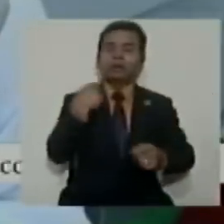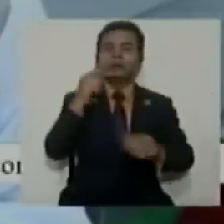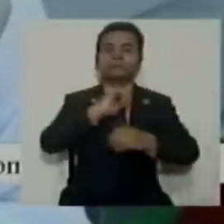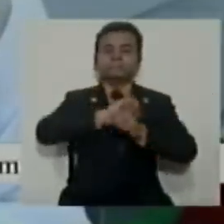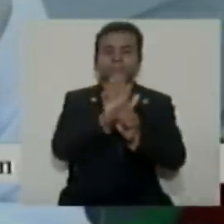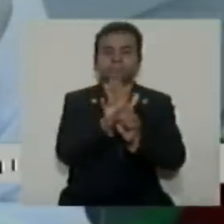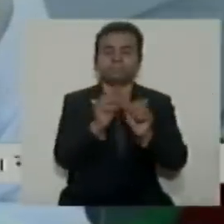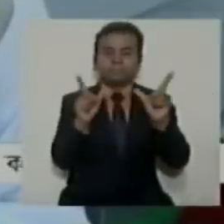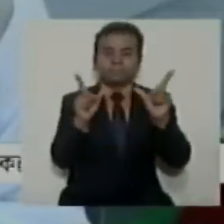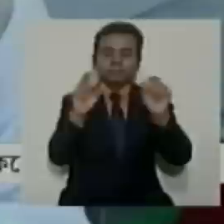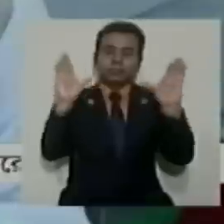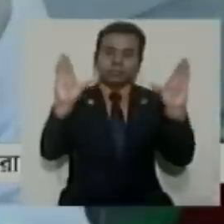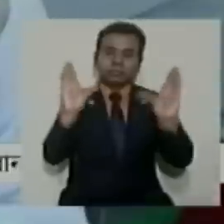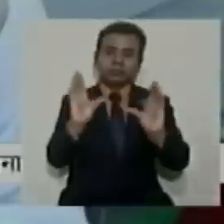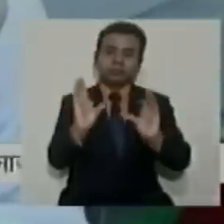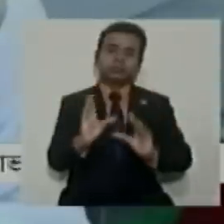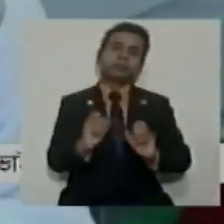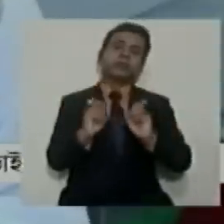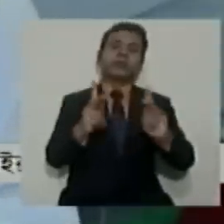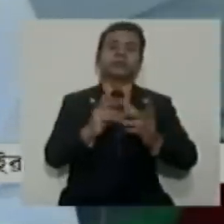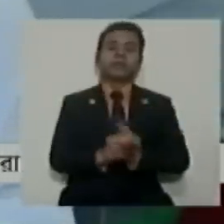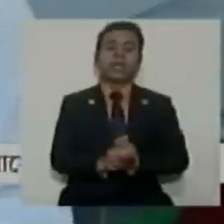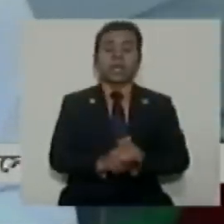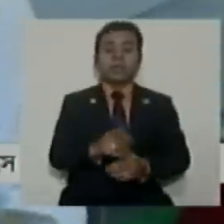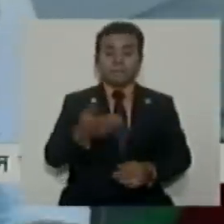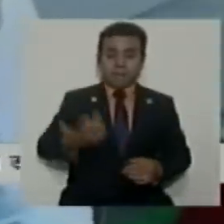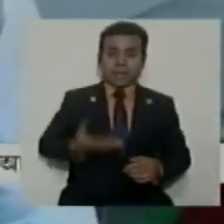প্রতিনিয়ত ভিডিও কনফারেন্সের মাধ্যমে এই বিষয়টি গুরুত্ব আরোপ করছে।